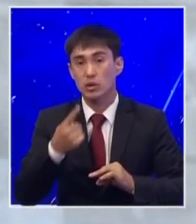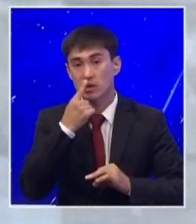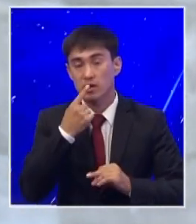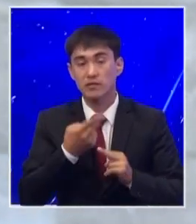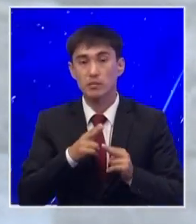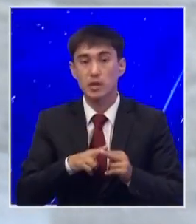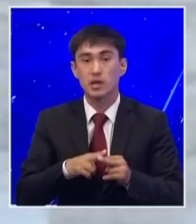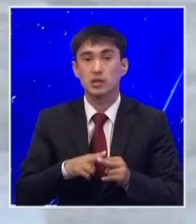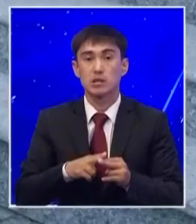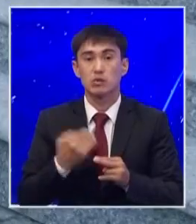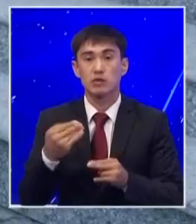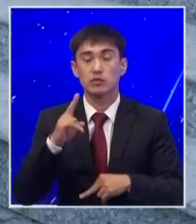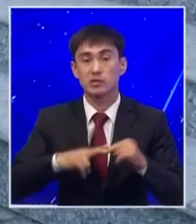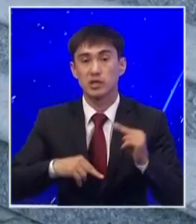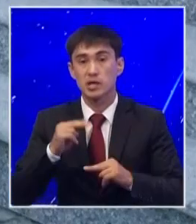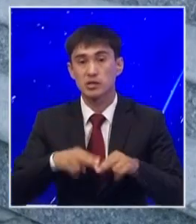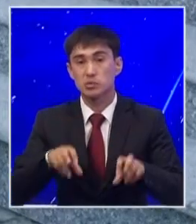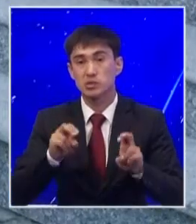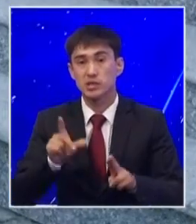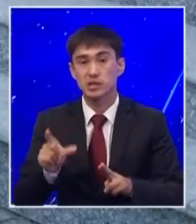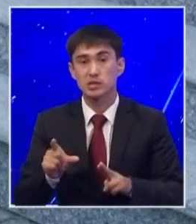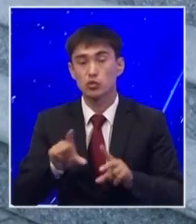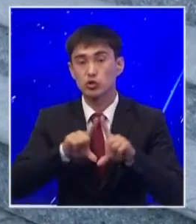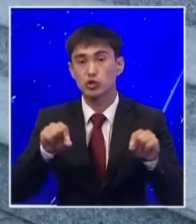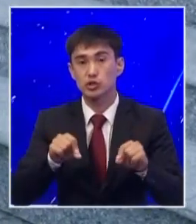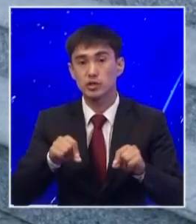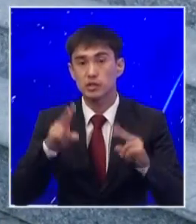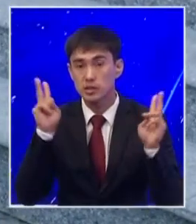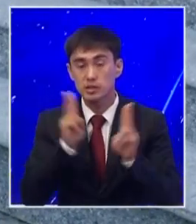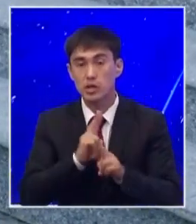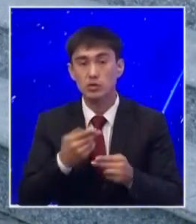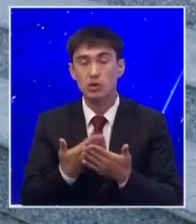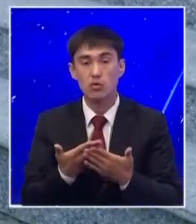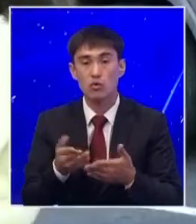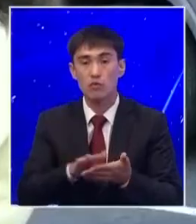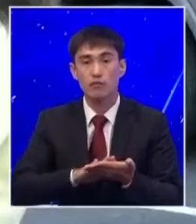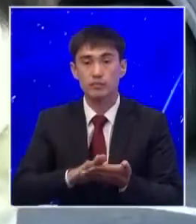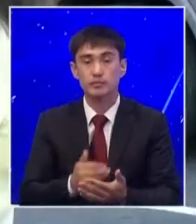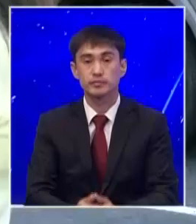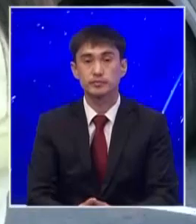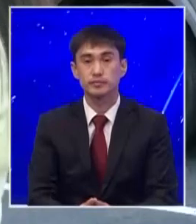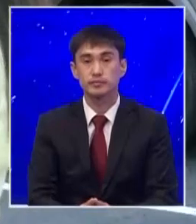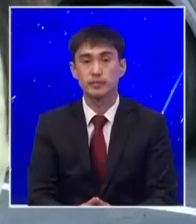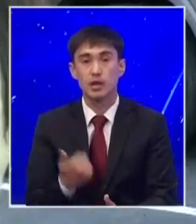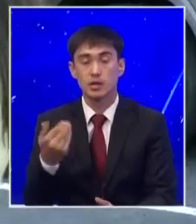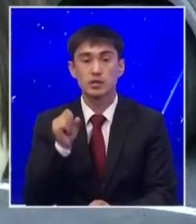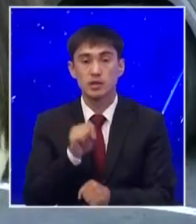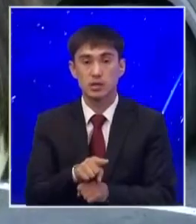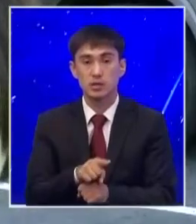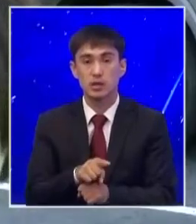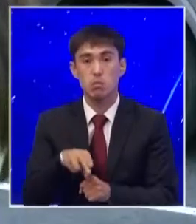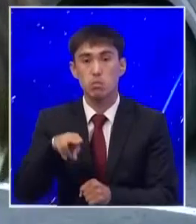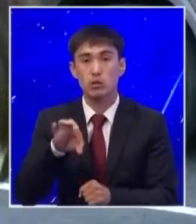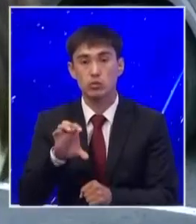недавно. Поэтому к его строительству специалисты учреждения не имеют никакого отношения. Они заказали этот